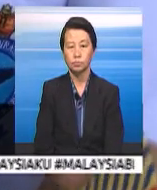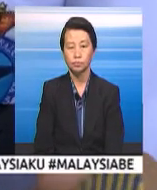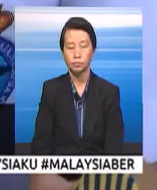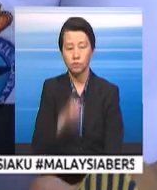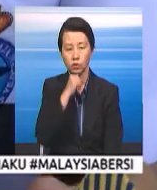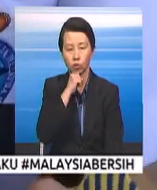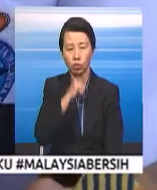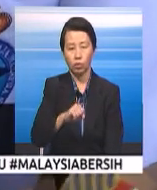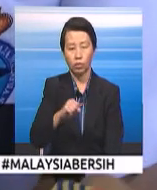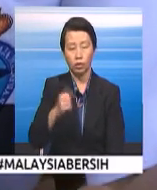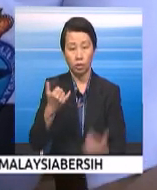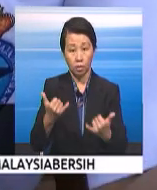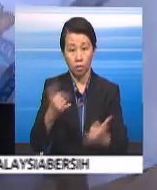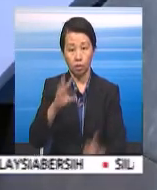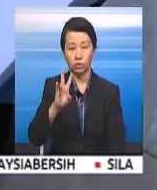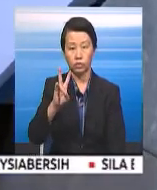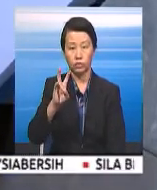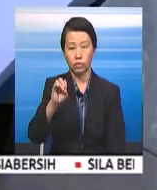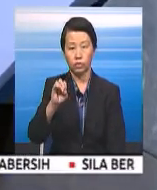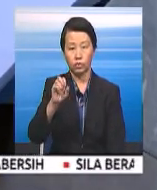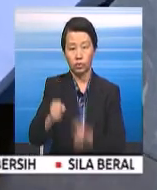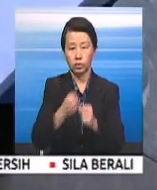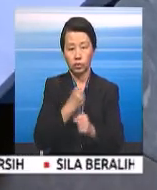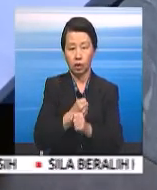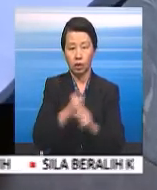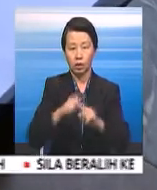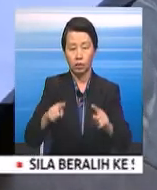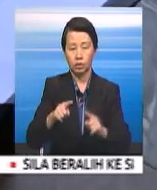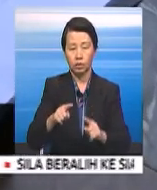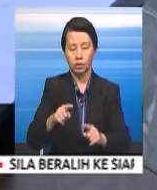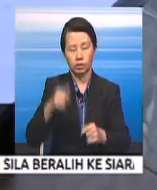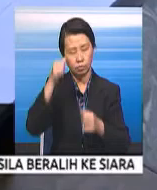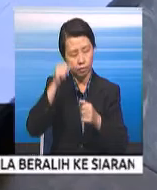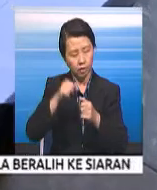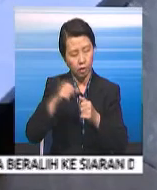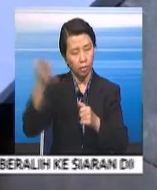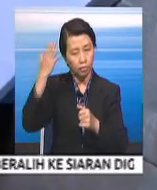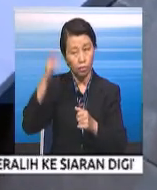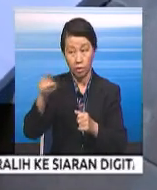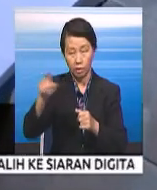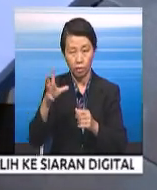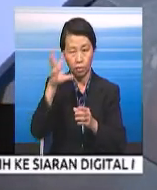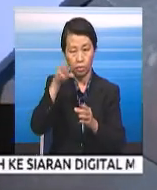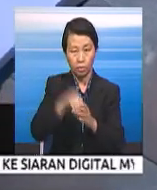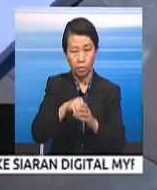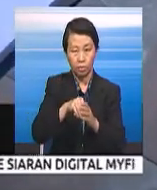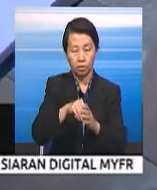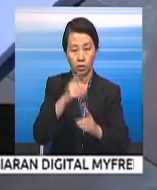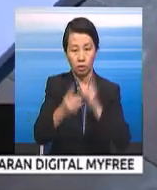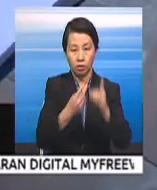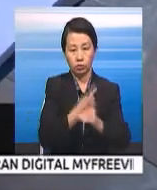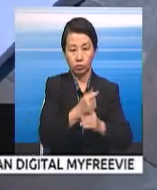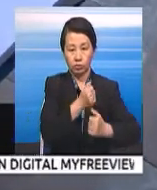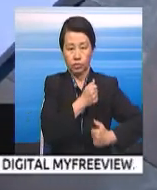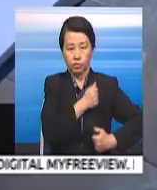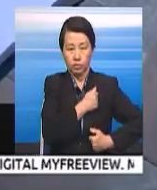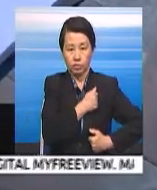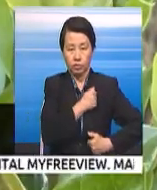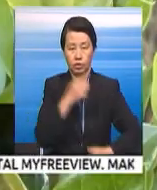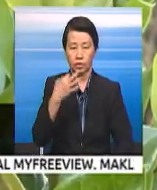Usianya sudah menjangkau 70 tahun, namun dengan lancar mengimbas kembali pembabitan dalam dunia ketenteraan.